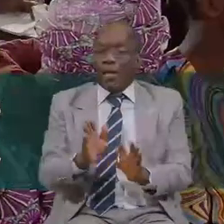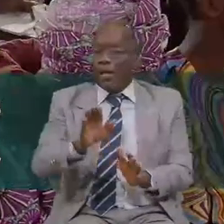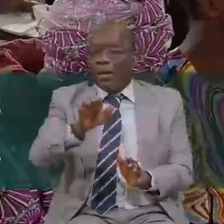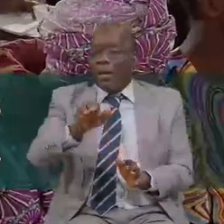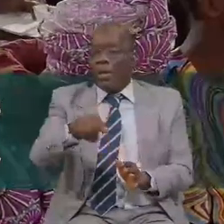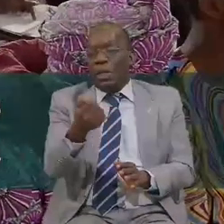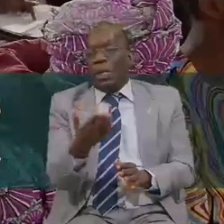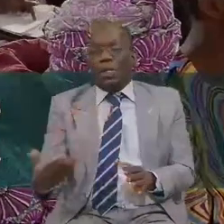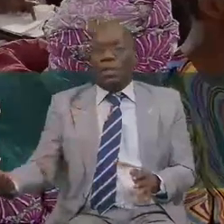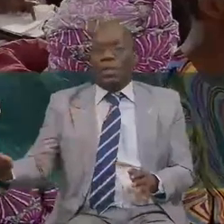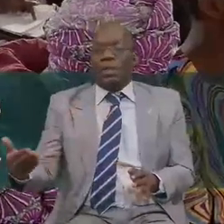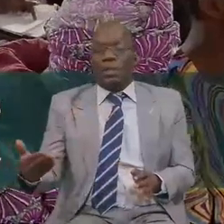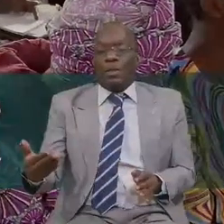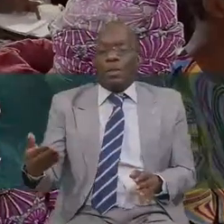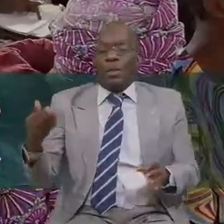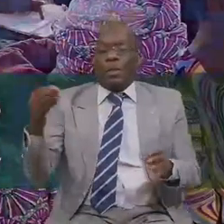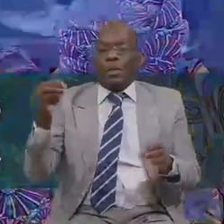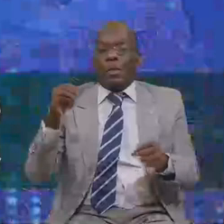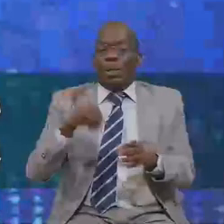Si vous demandez quelque chose en mon nom,